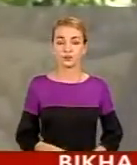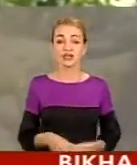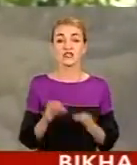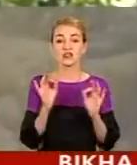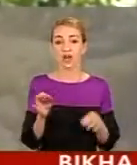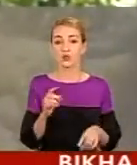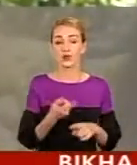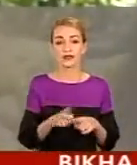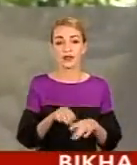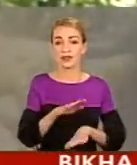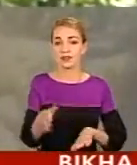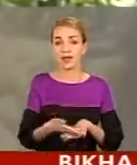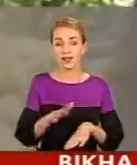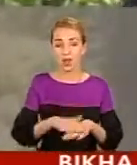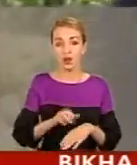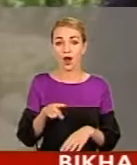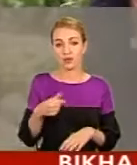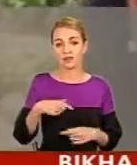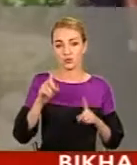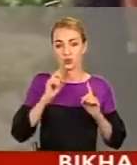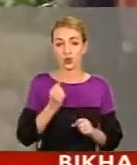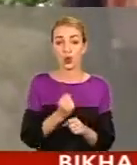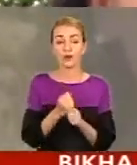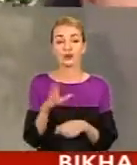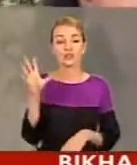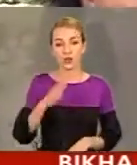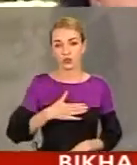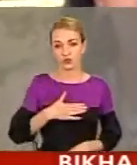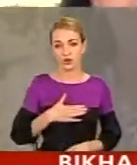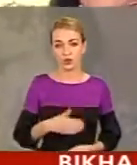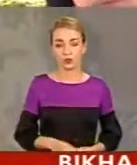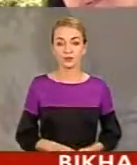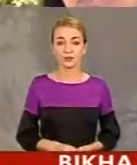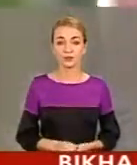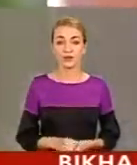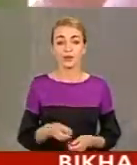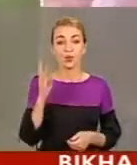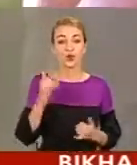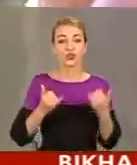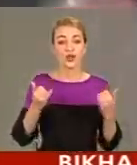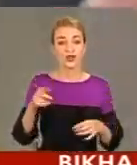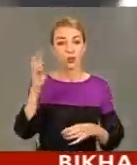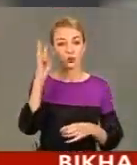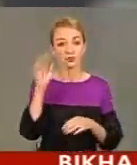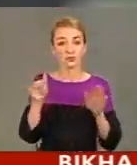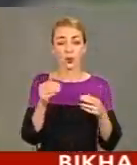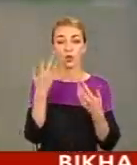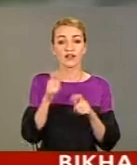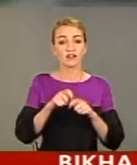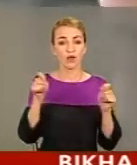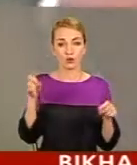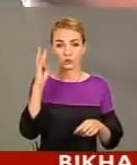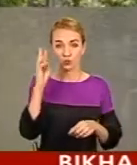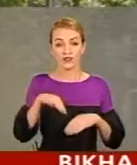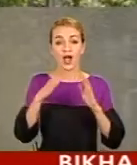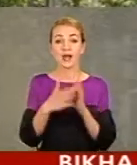це нелегко, але ми цим насолоджуємося. Робимо з усією душею. Почесних консулів наймають, коли не відкривають посольство. Кіріан –